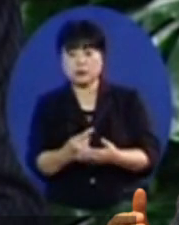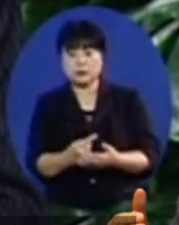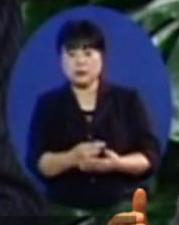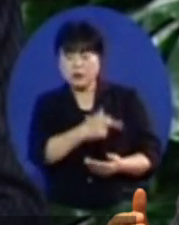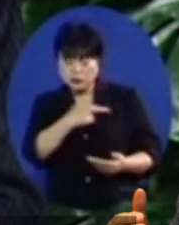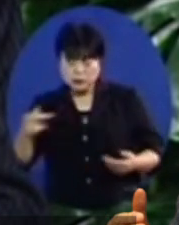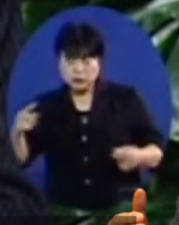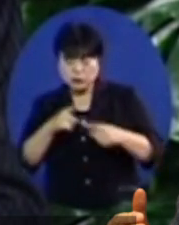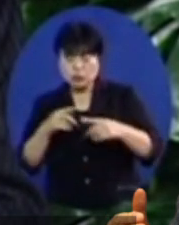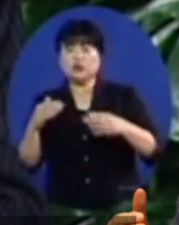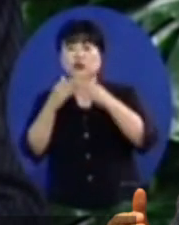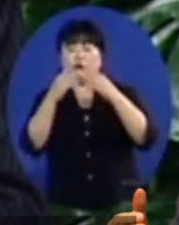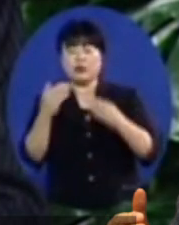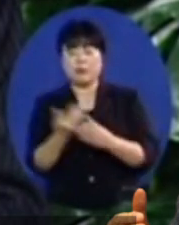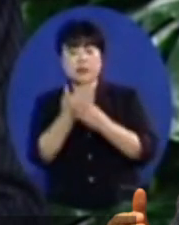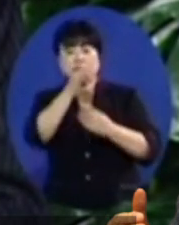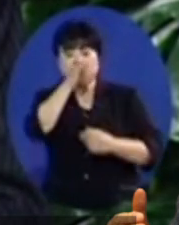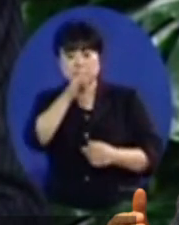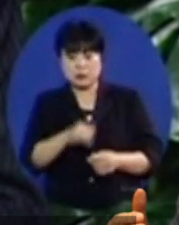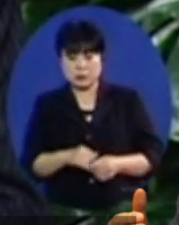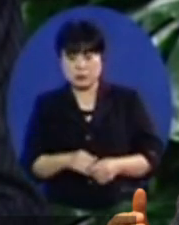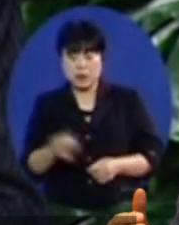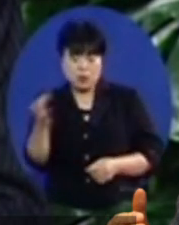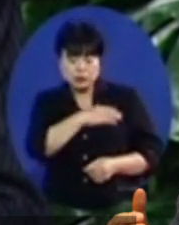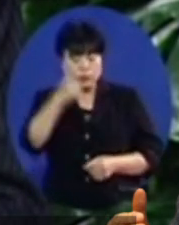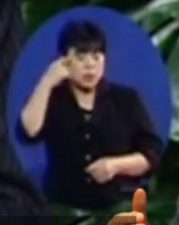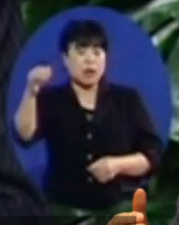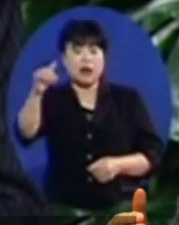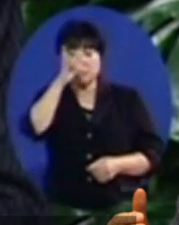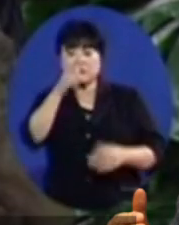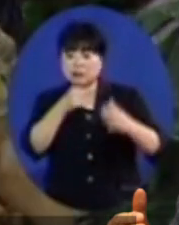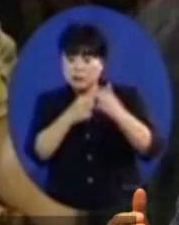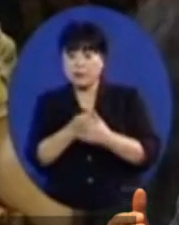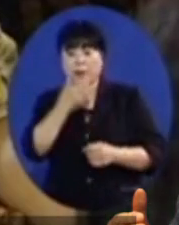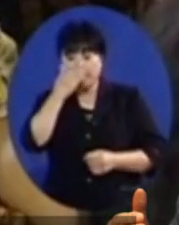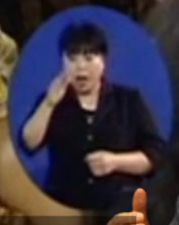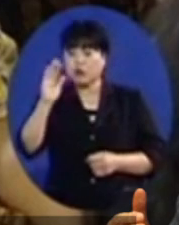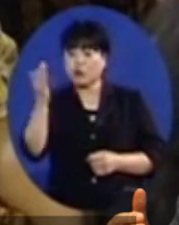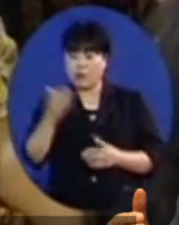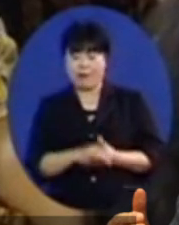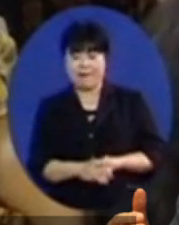교회를 가져주신 것은 그 부요의식이 있었기 때문인 것입니다.